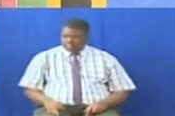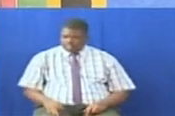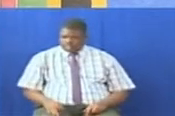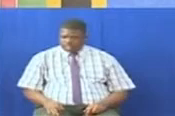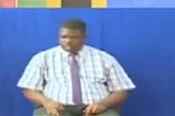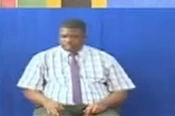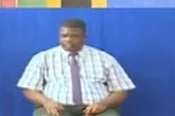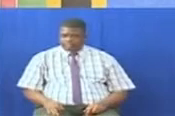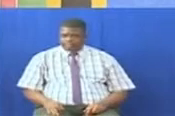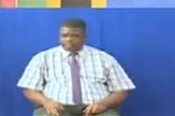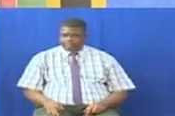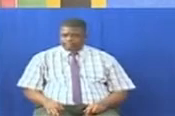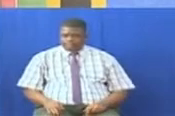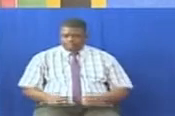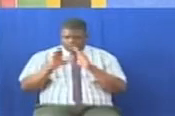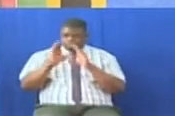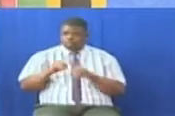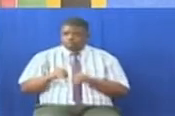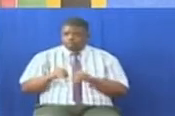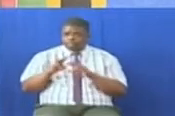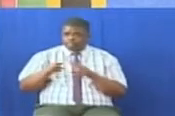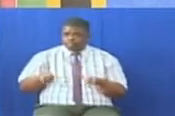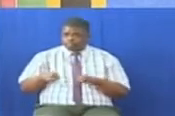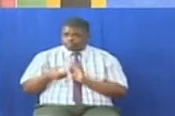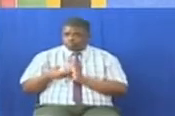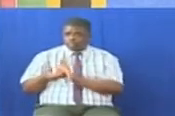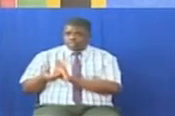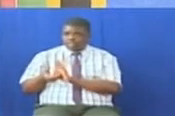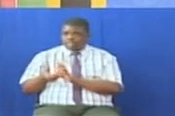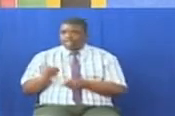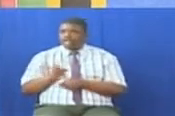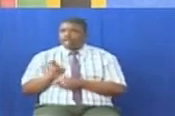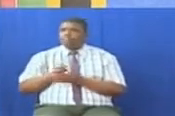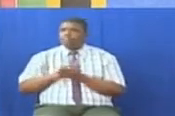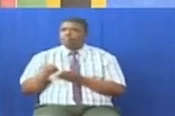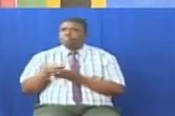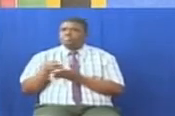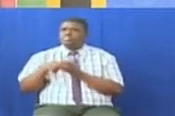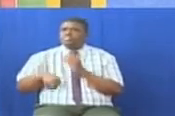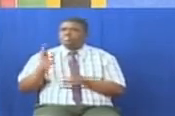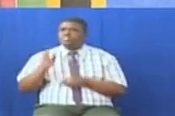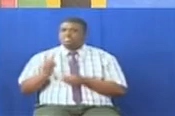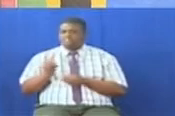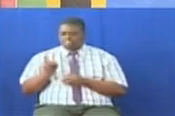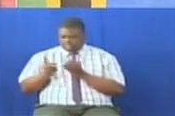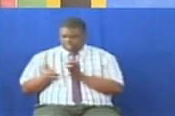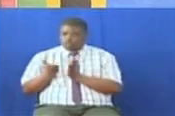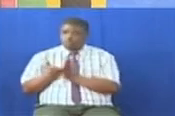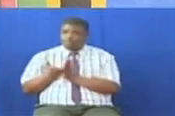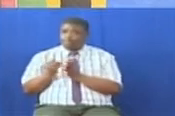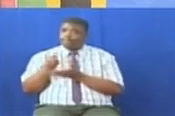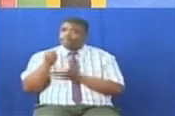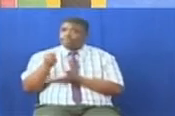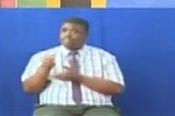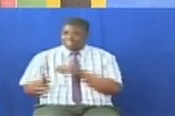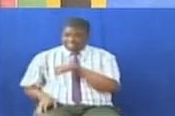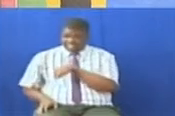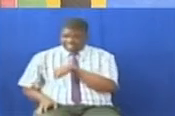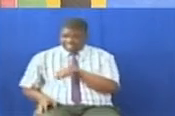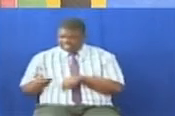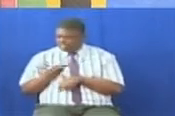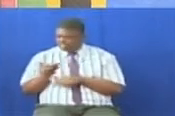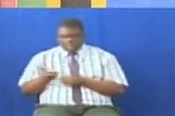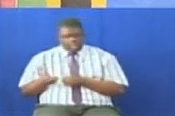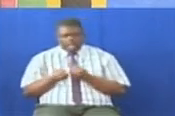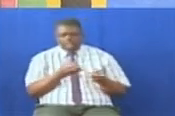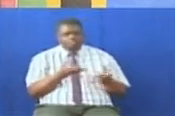limeonyeshwa na ripoti ya CAG. Kuna halmashauri zinapelekewa fedha zaidi ya kiasi kile ambacho wamekiomba kwenye budget, kuna zingine hazipewi,